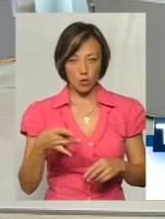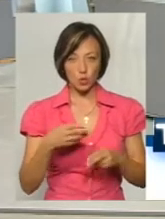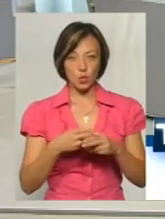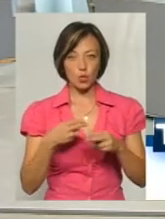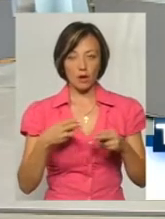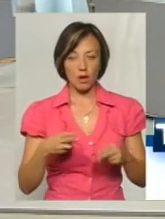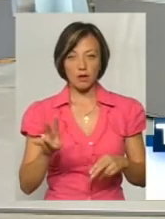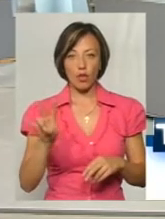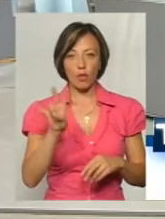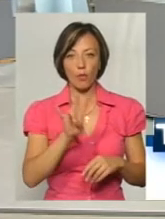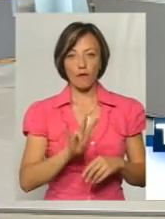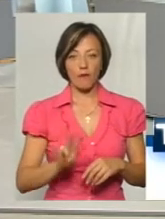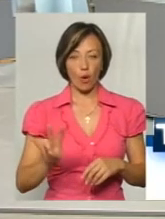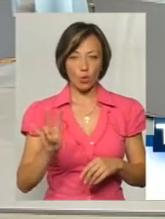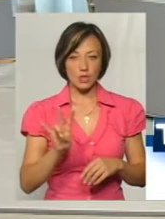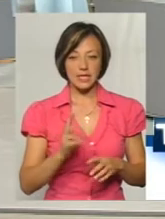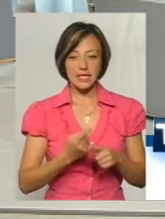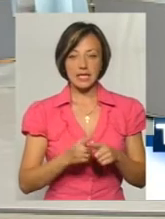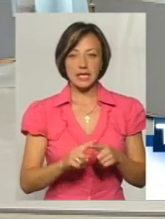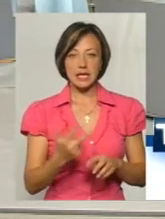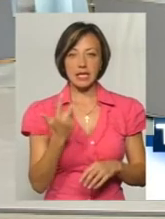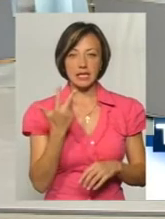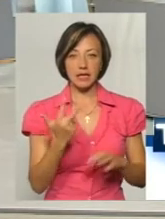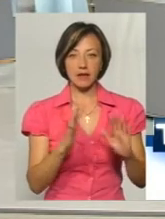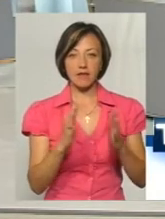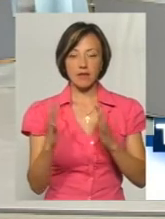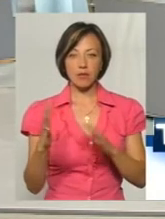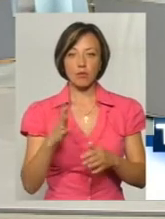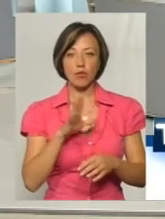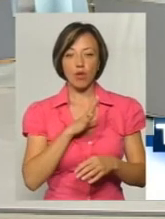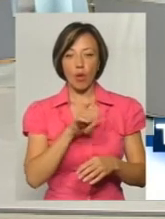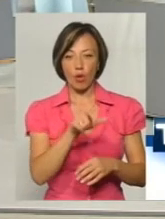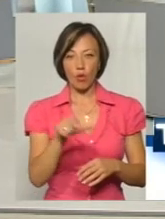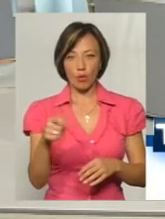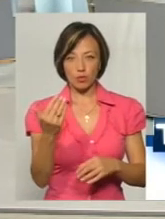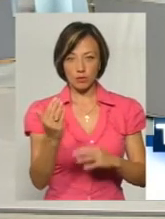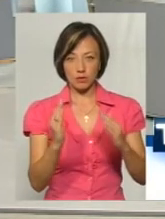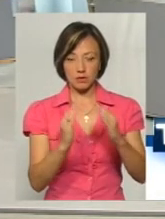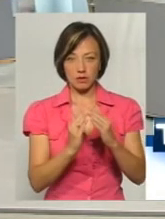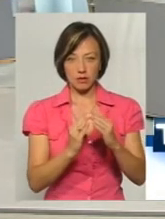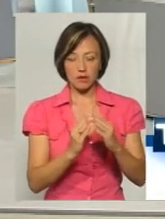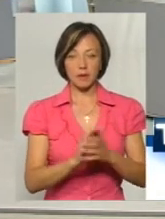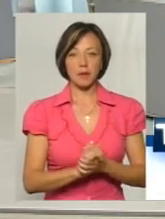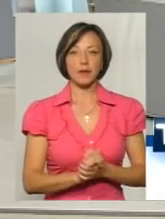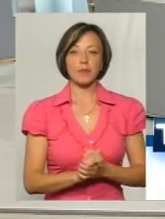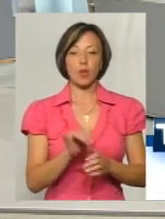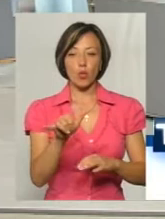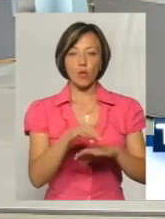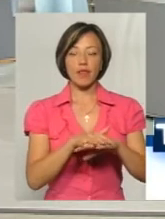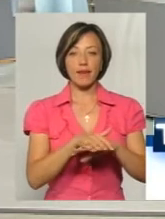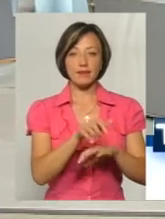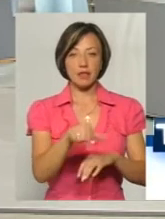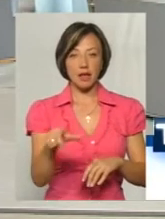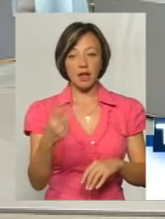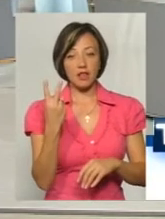Дунаївці, Нова Ушиця. Цих 3 випадки це було в громадському секторі, це було в дворогосподарствах населення.